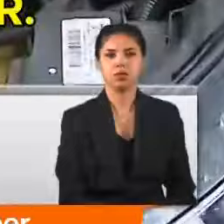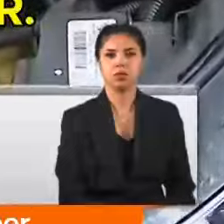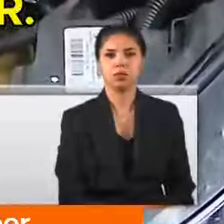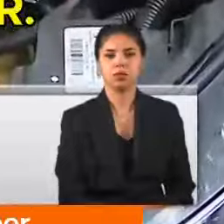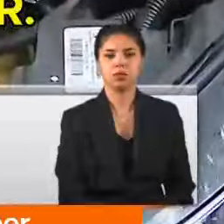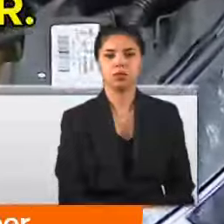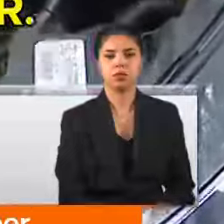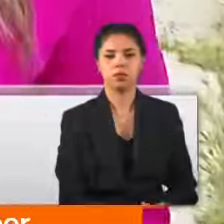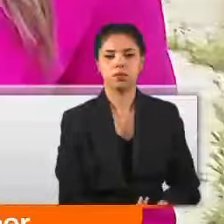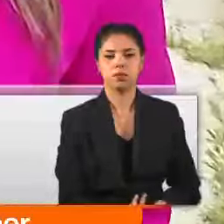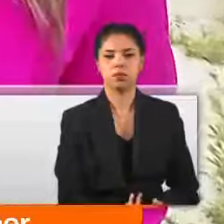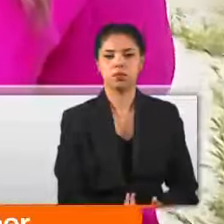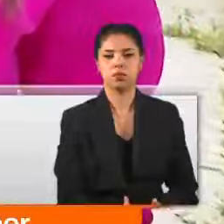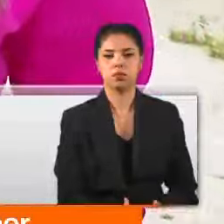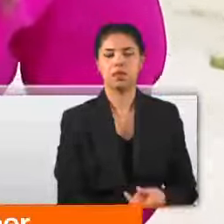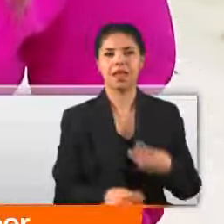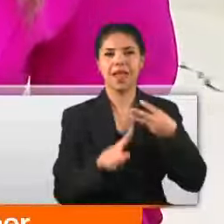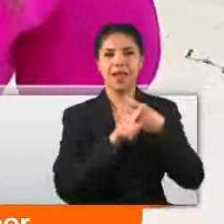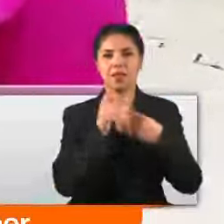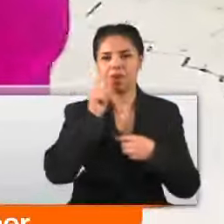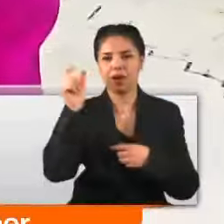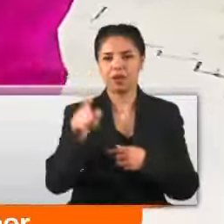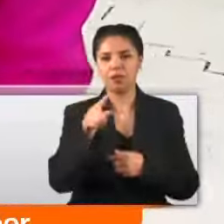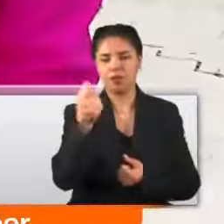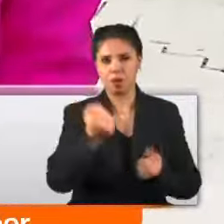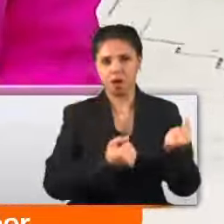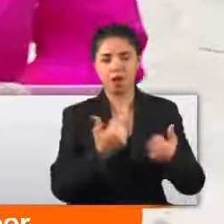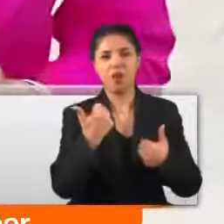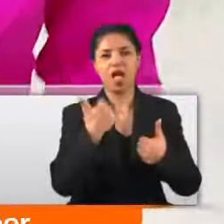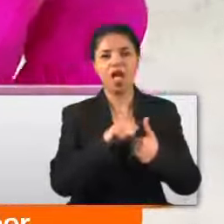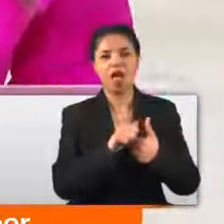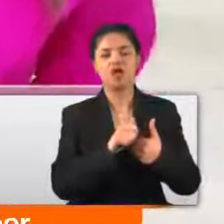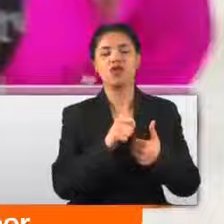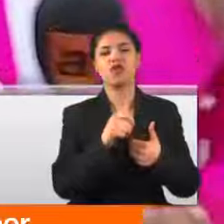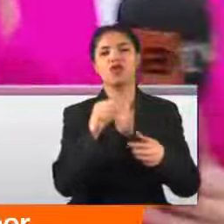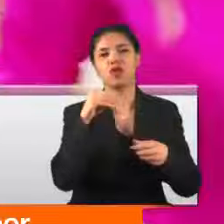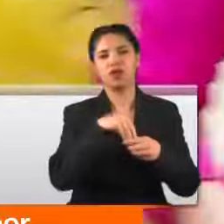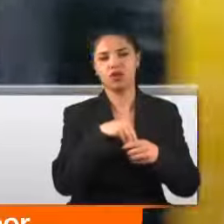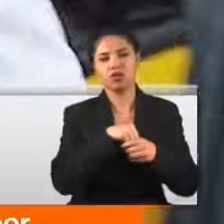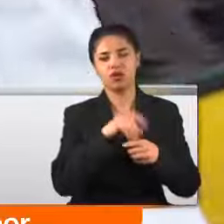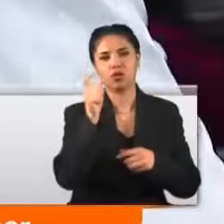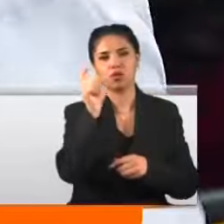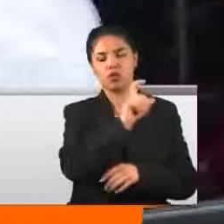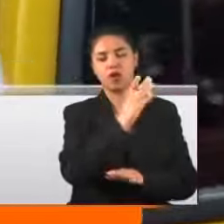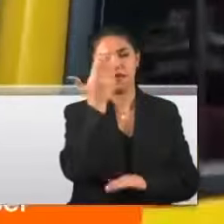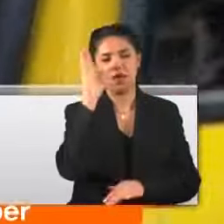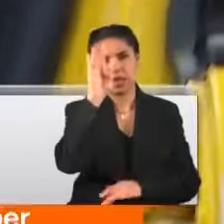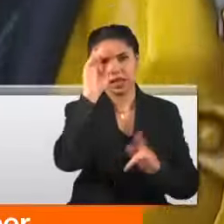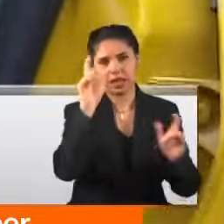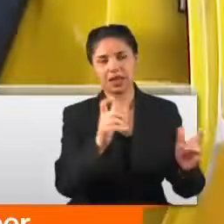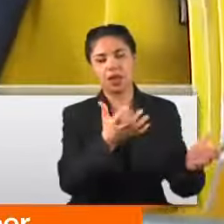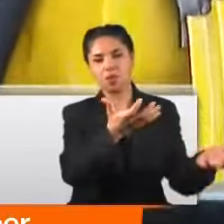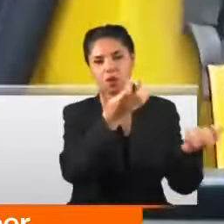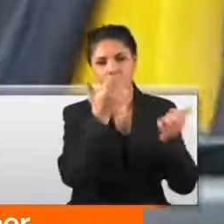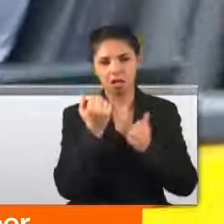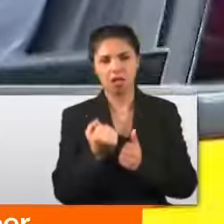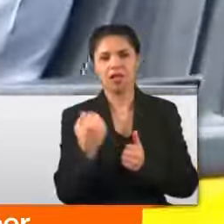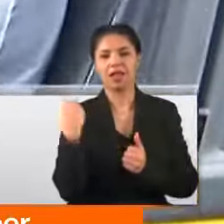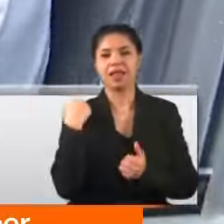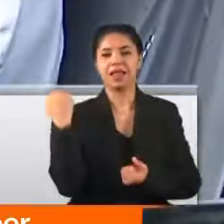var, kaputumuzda var. Emre Okur işte bu arabayı eşinin kullanması için 9 ay önce İstanbul'dan aldı. Ancak Okur'un yeni